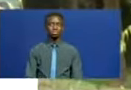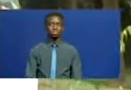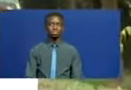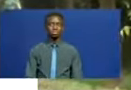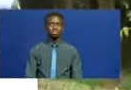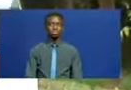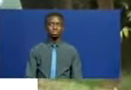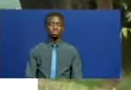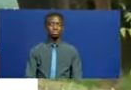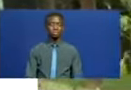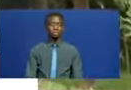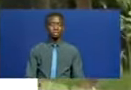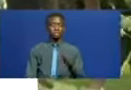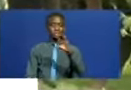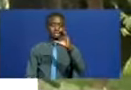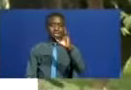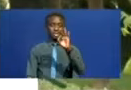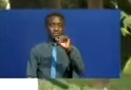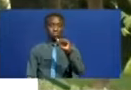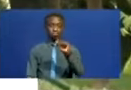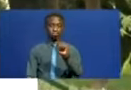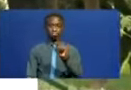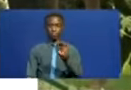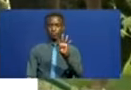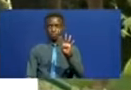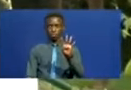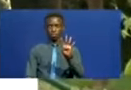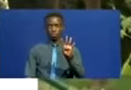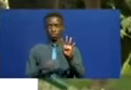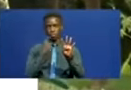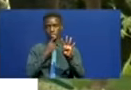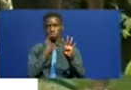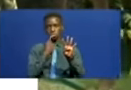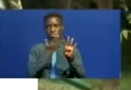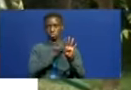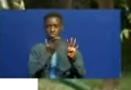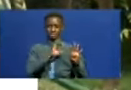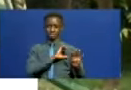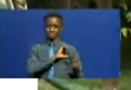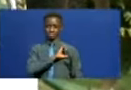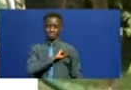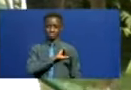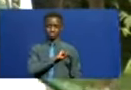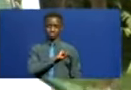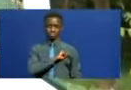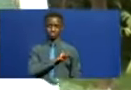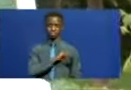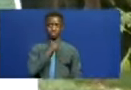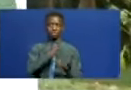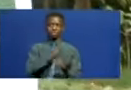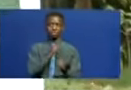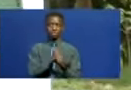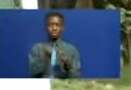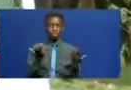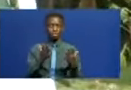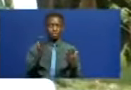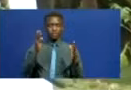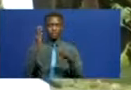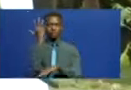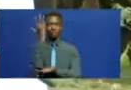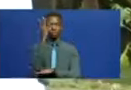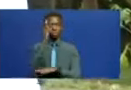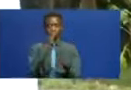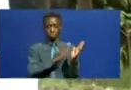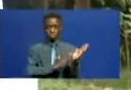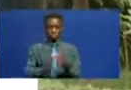Hizi CFN ambao wameweza kuvumilia kutengeneza participatory forest management plan kwa